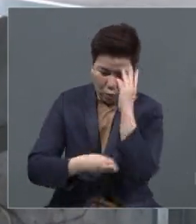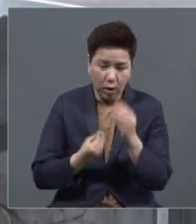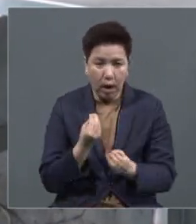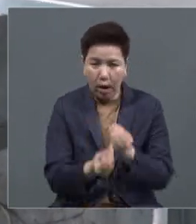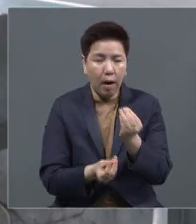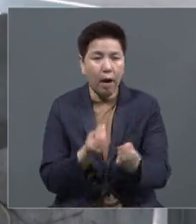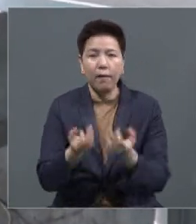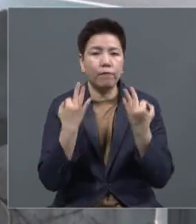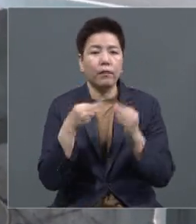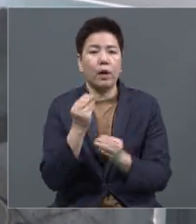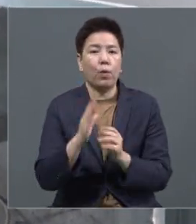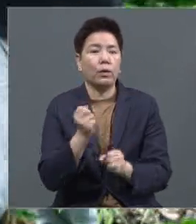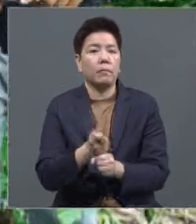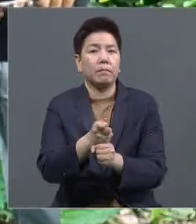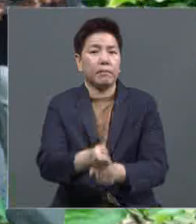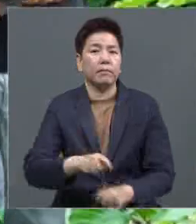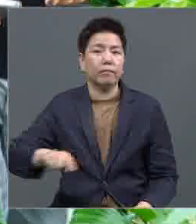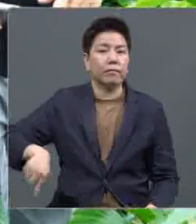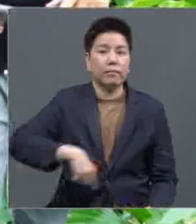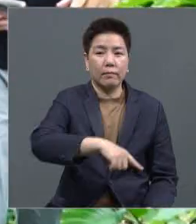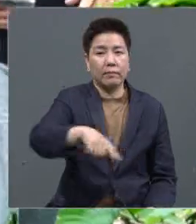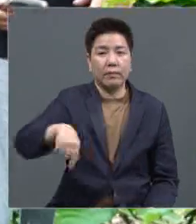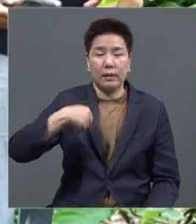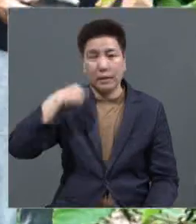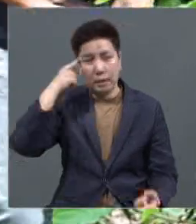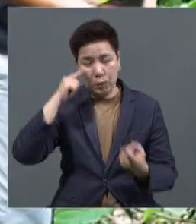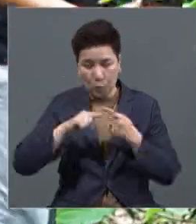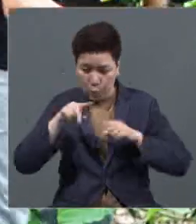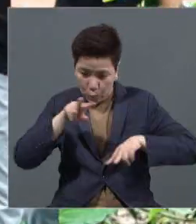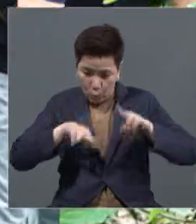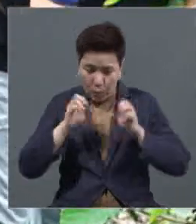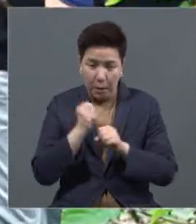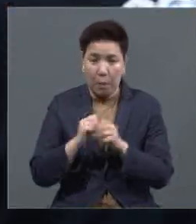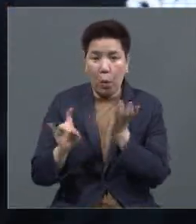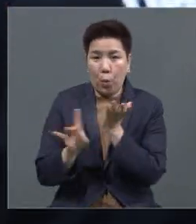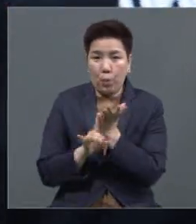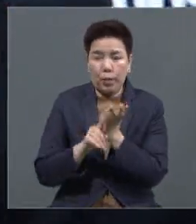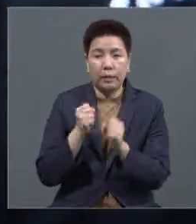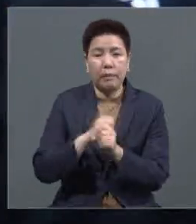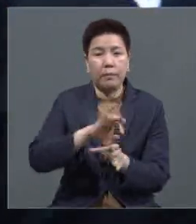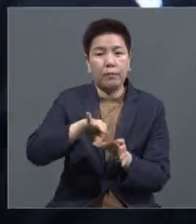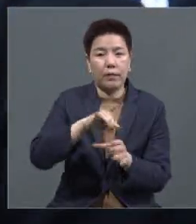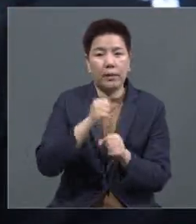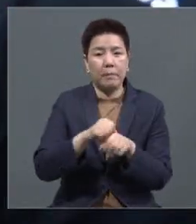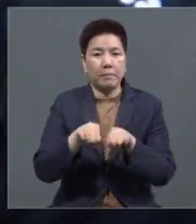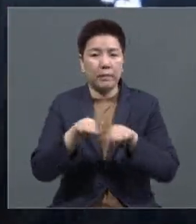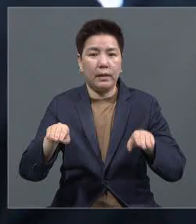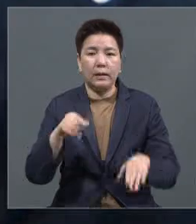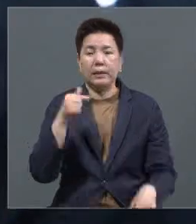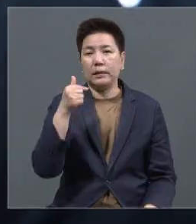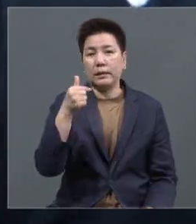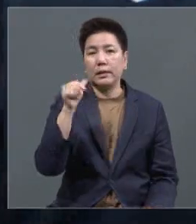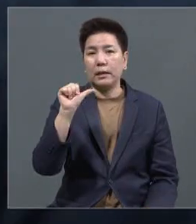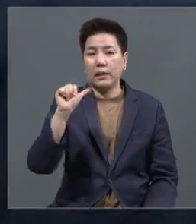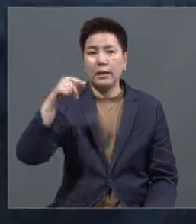ก็สนับสนุนให้กับเกษตรกรในพื้นที่แล้วก็มีการตรวจสอบพัฒนาคุณภาพผลผลิตกาแฟให้ได้มาตรฐานGapจะ